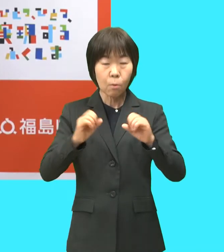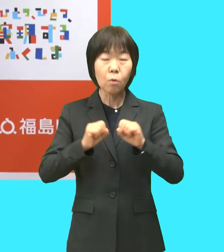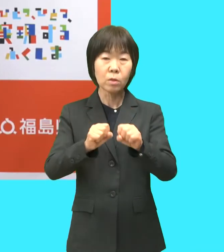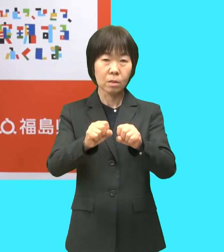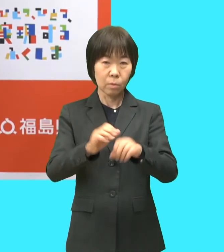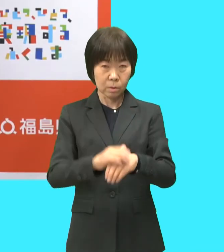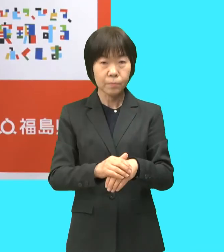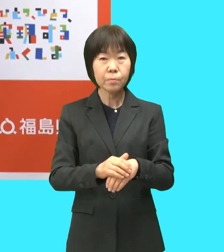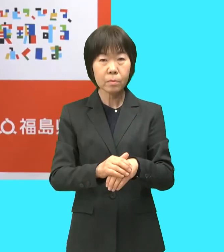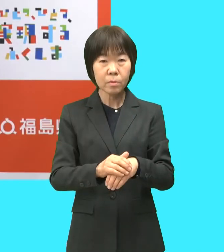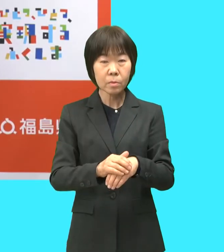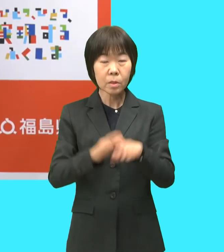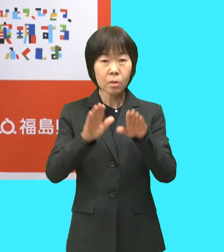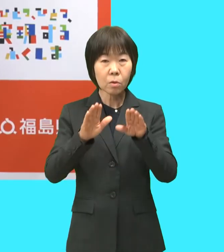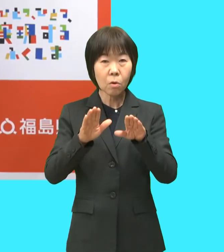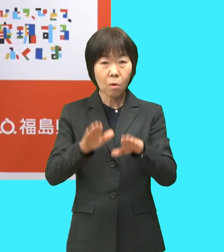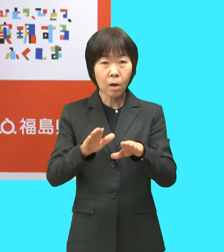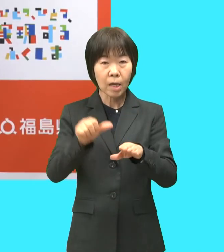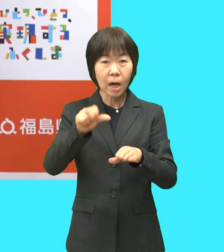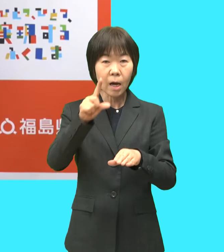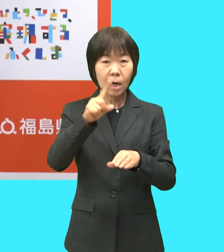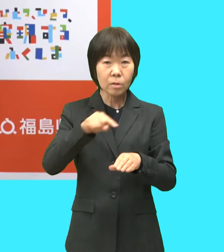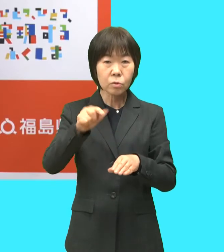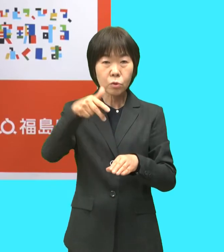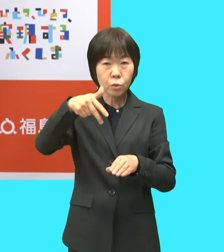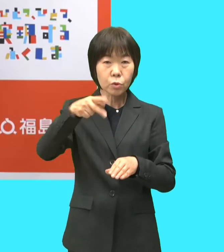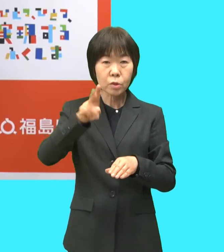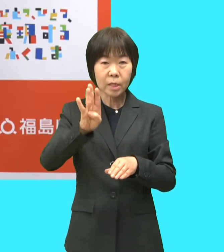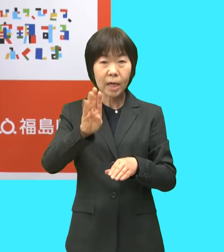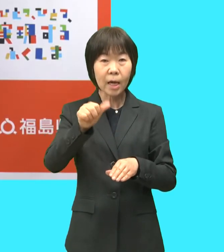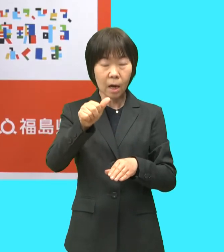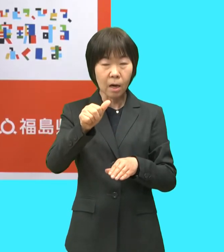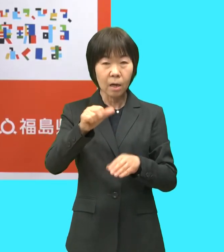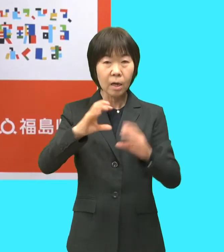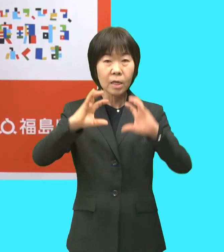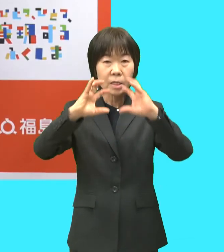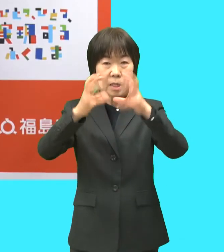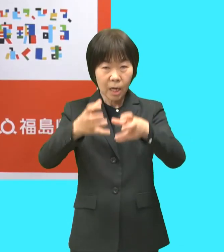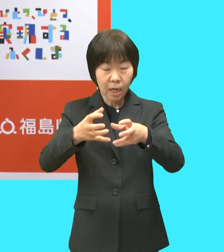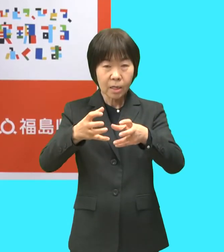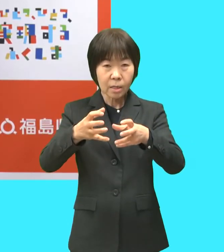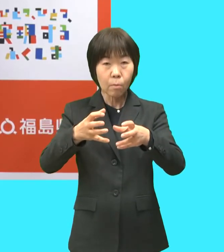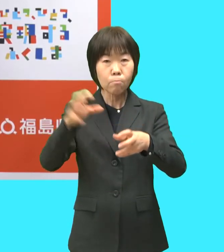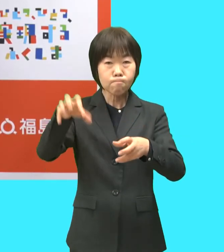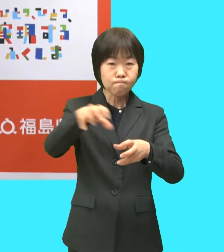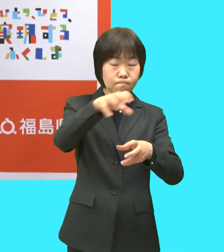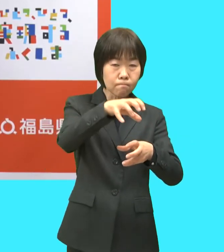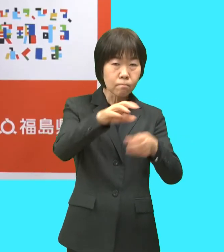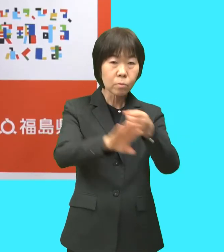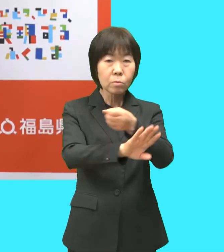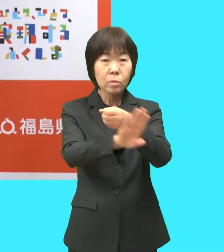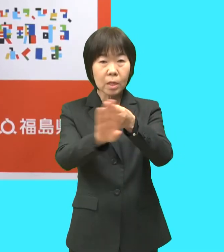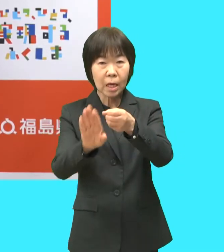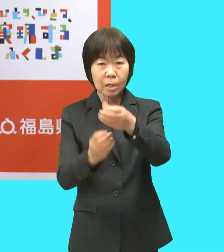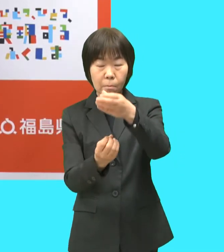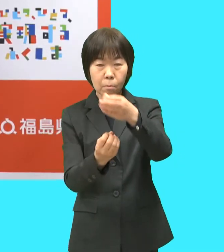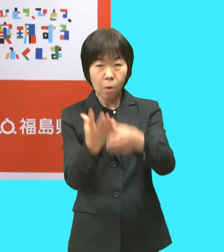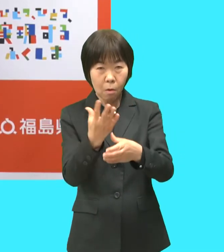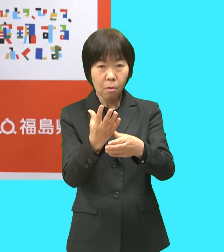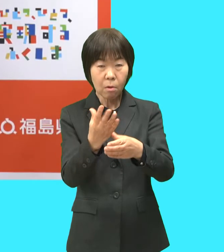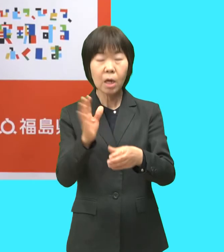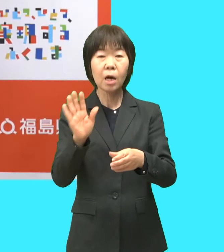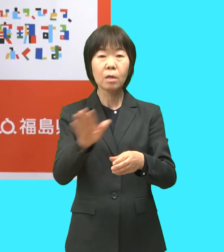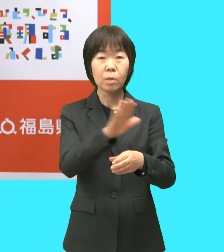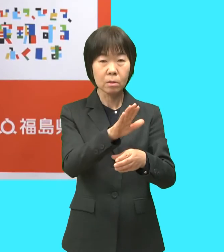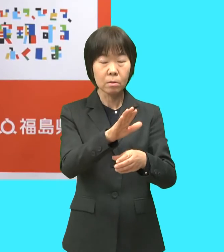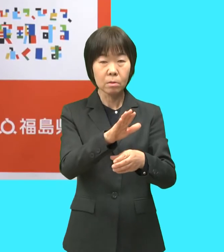ります。また今回アンスケアにおいて、また世界でもさまざまな原子力発電所等々の事故あり